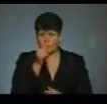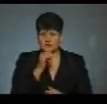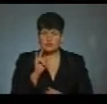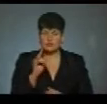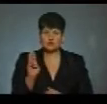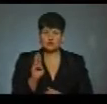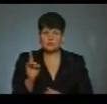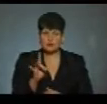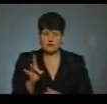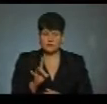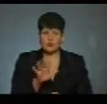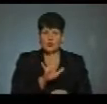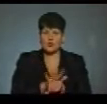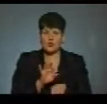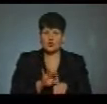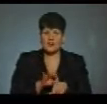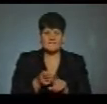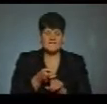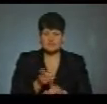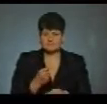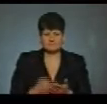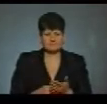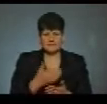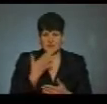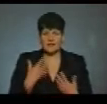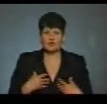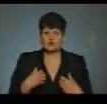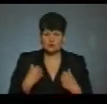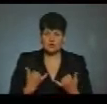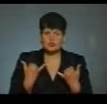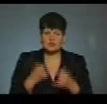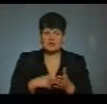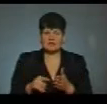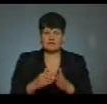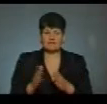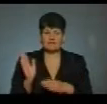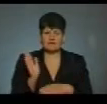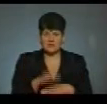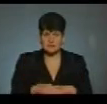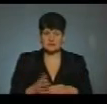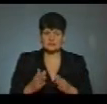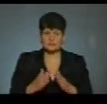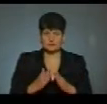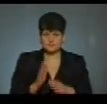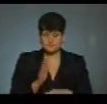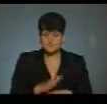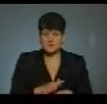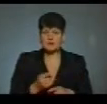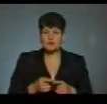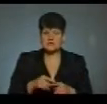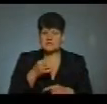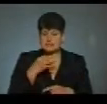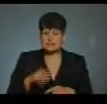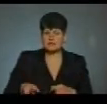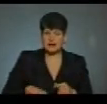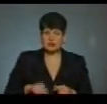з Шумщини COVID-19 не підтвердили. Вона одужала. Сьогодні її виписали з Тернопільської міської дитячої лікарні. Про це розповів